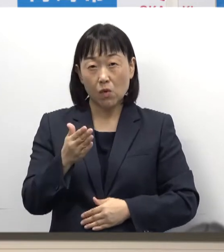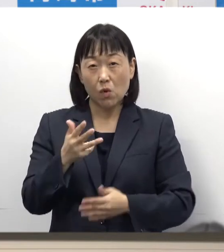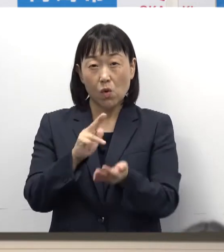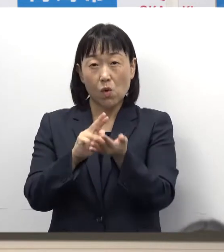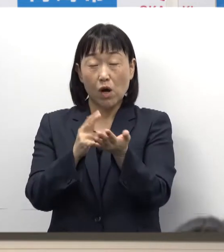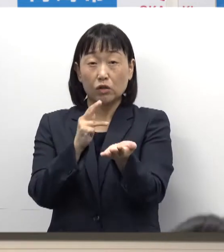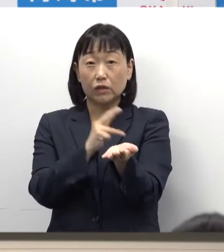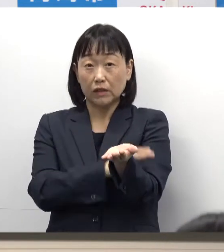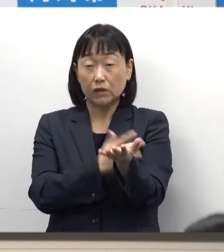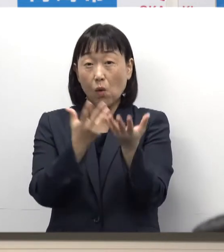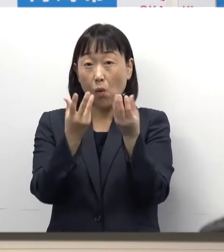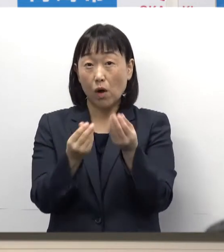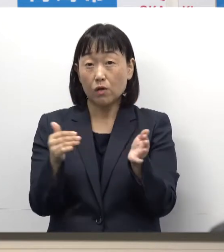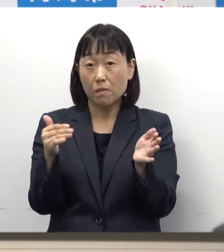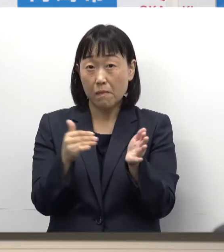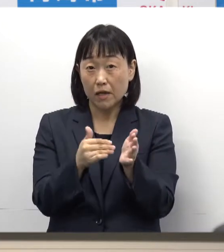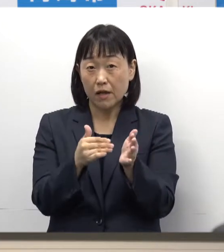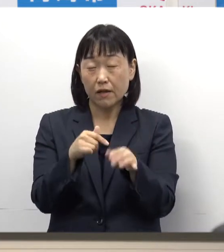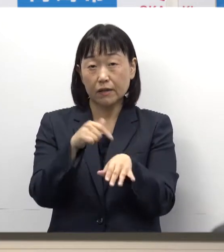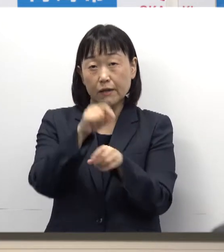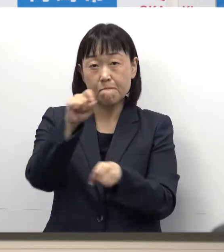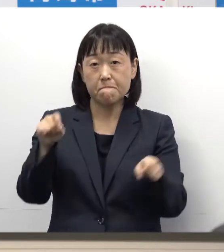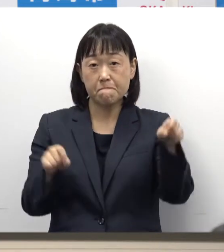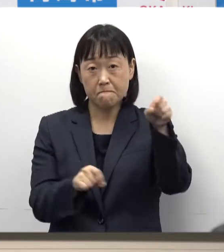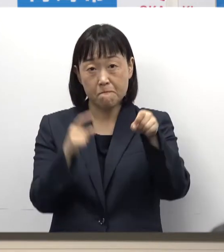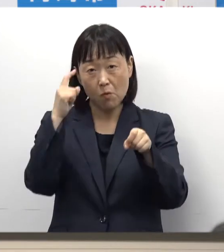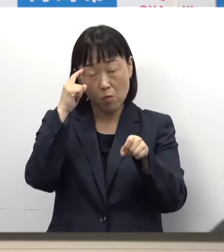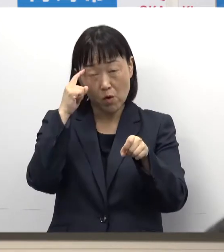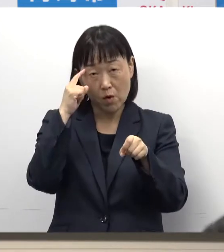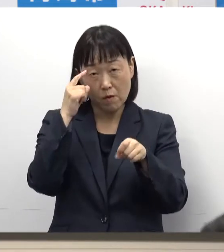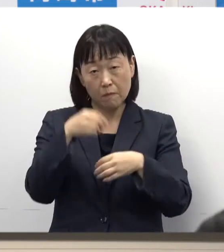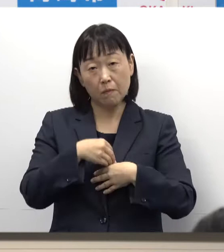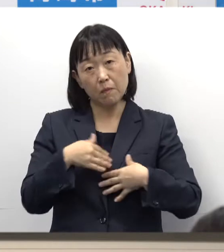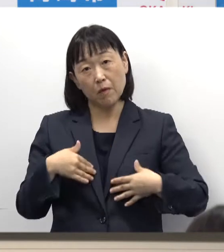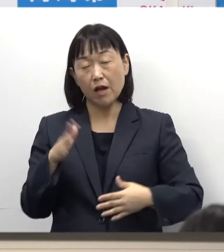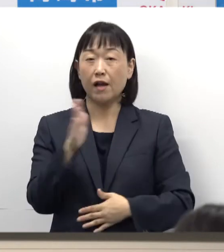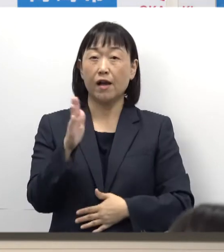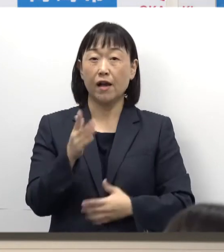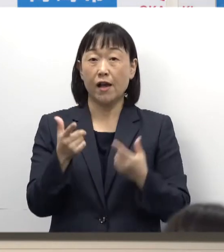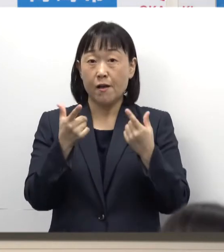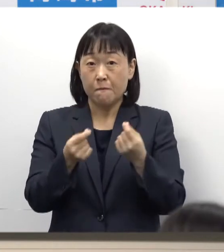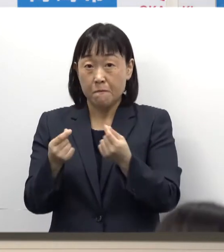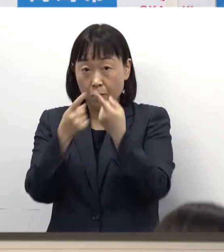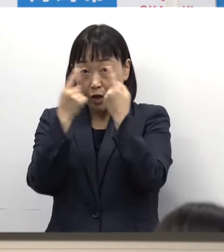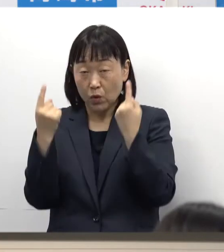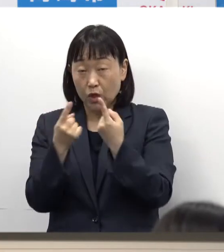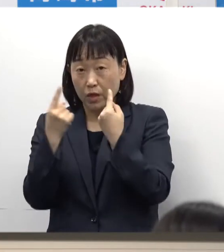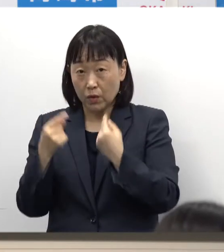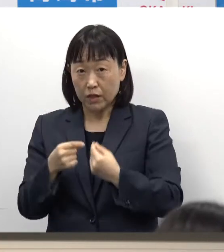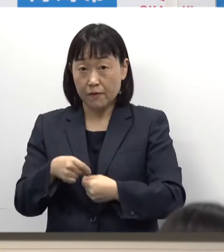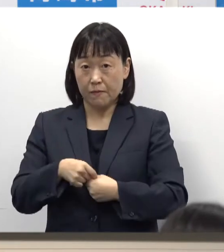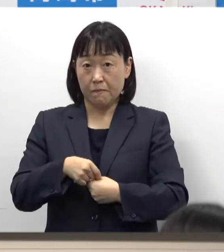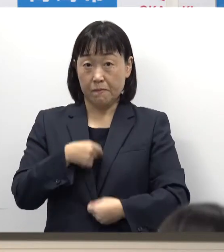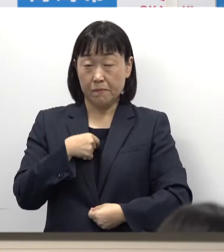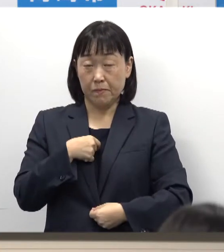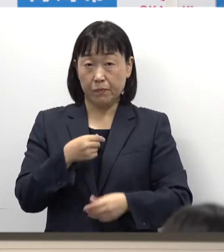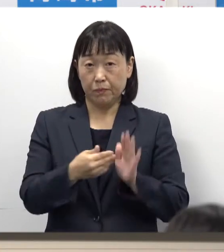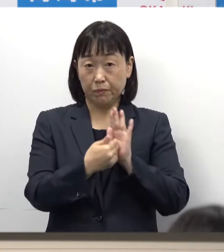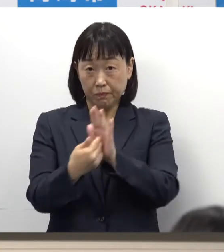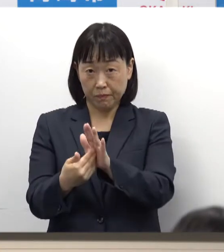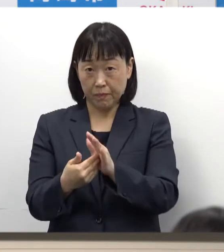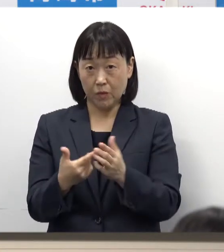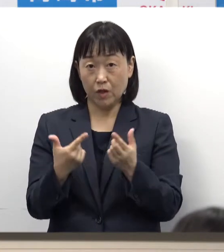接種が広く行き方のにはまだしばらくの時間がかかりますので気を緩めずに引き続き一人一人が感染リスクを下げる行動を